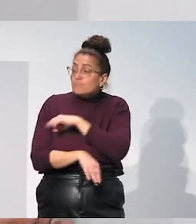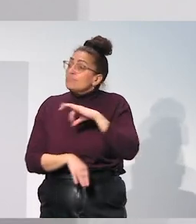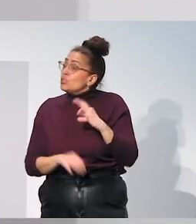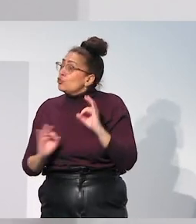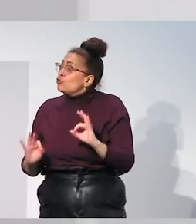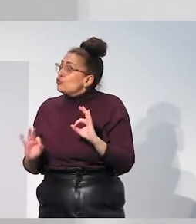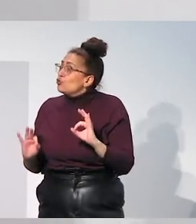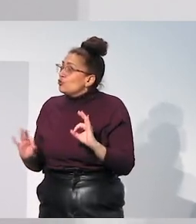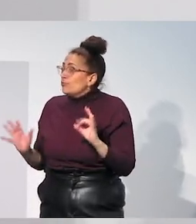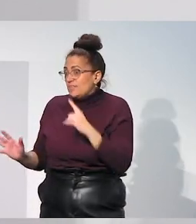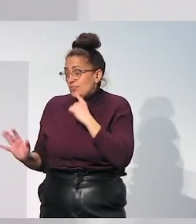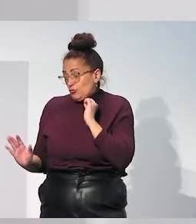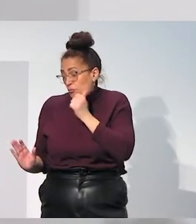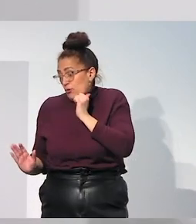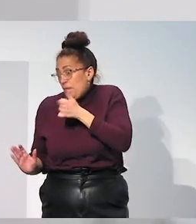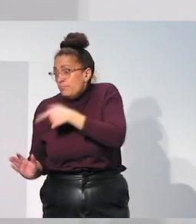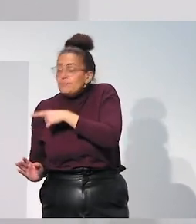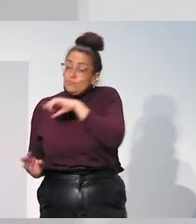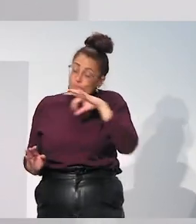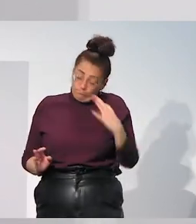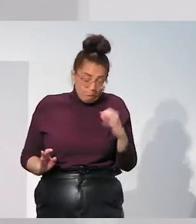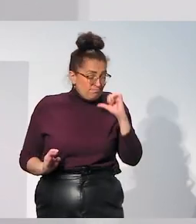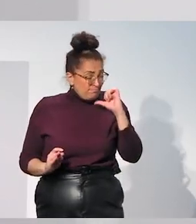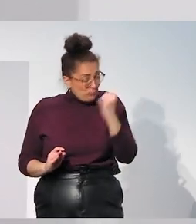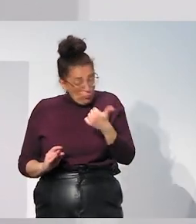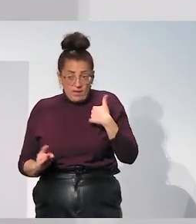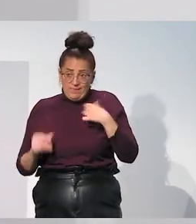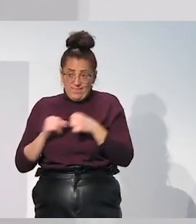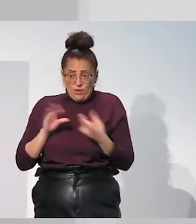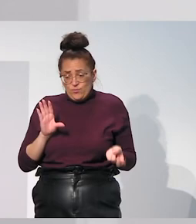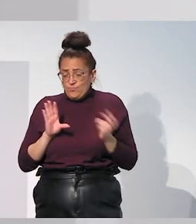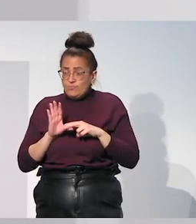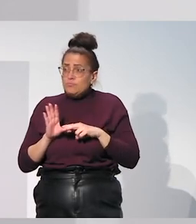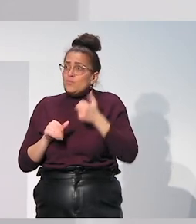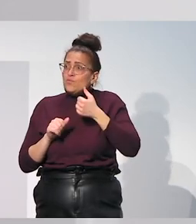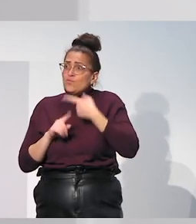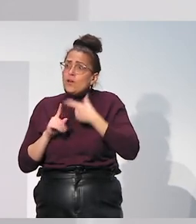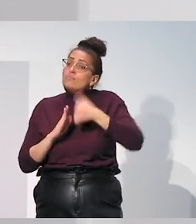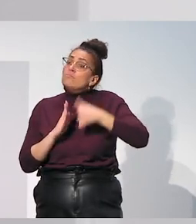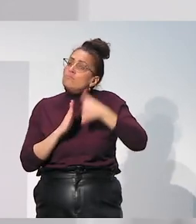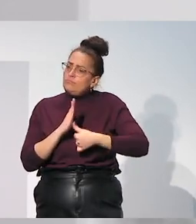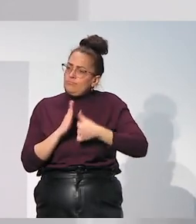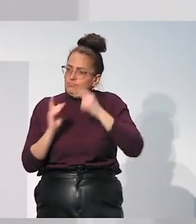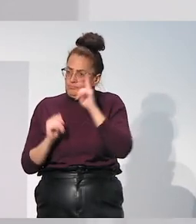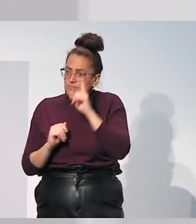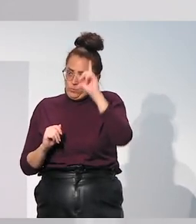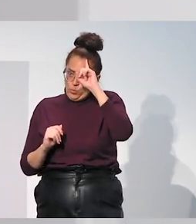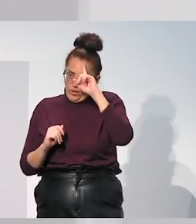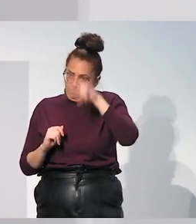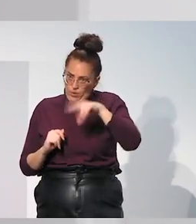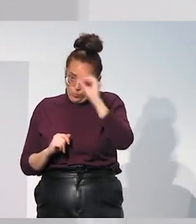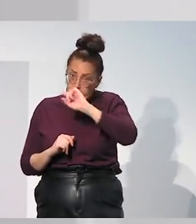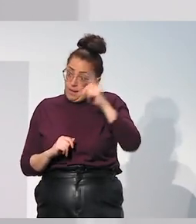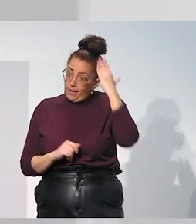Ce qui est le cas le lendemain. On va partir le lendemain. On est sur le point le lendemain. On ne va chez les grands-parents qu'une fois par mois. Hein. On a des vaches à traire le matin et le